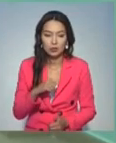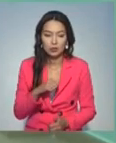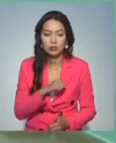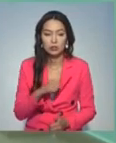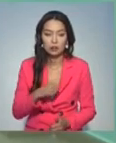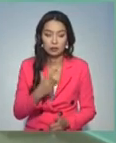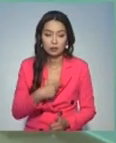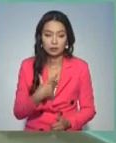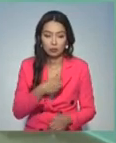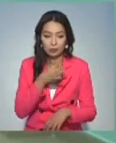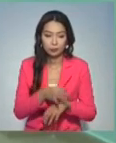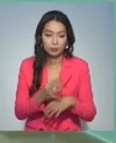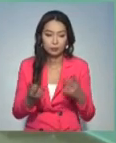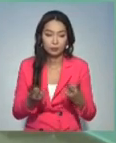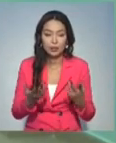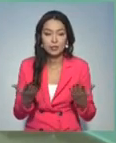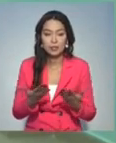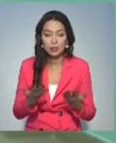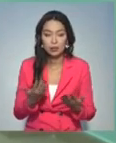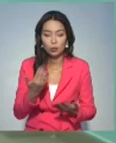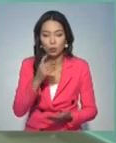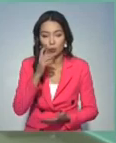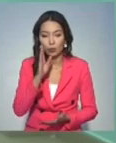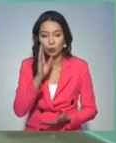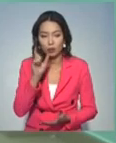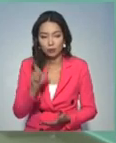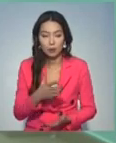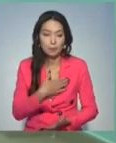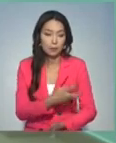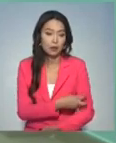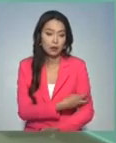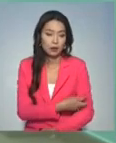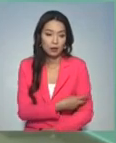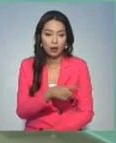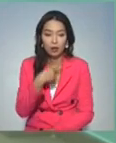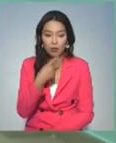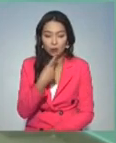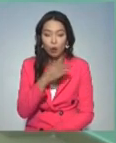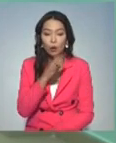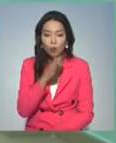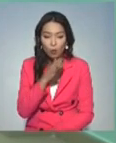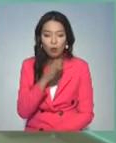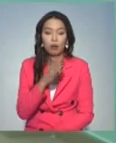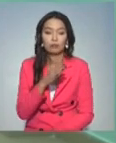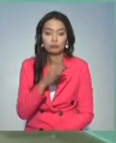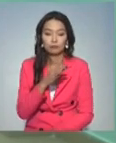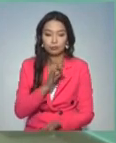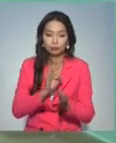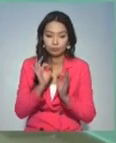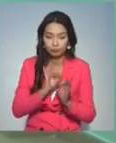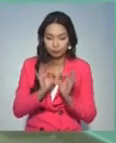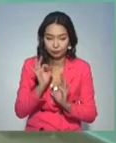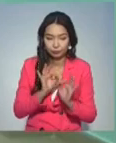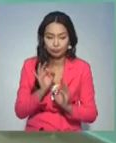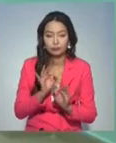өзінен зависит. Если ол кісі біздің врачтардың айтқан уақытында қабылдап,